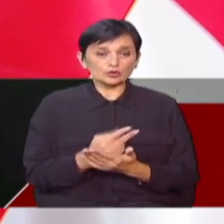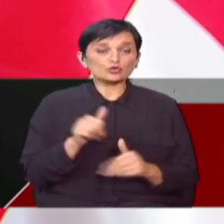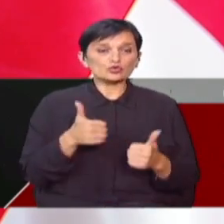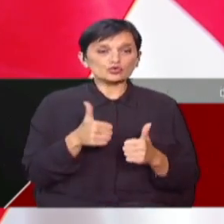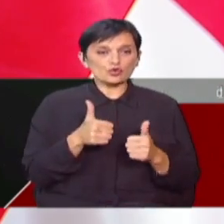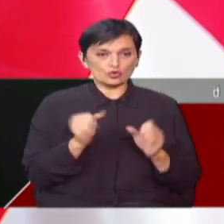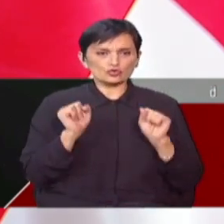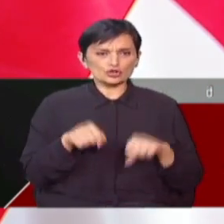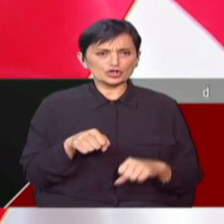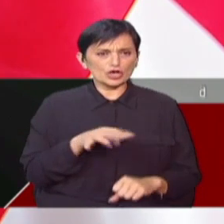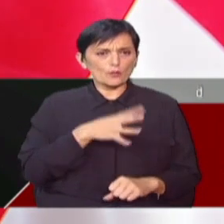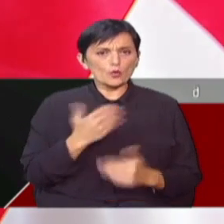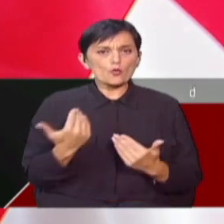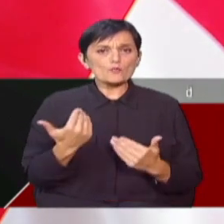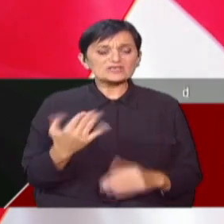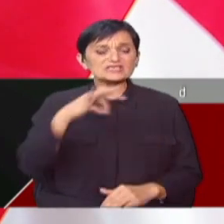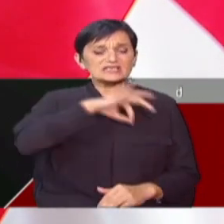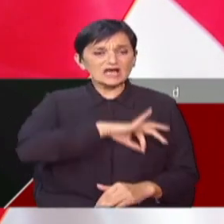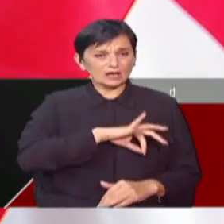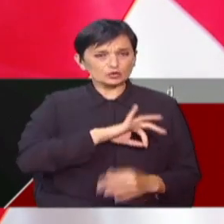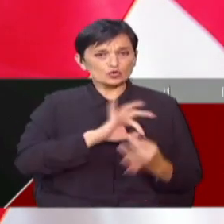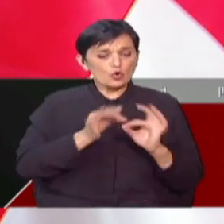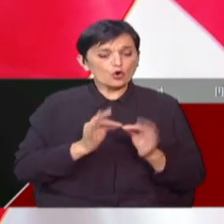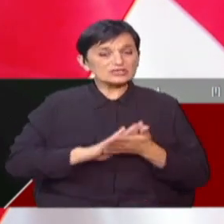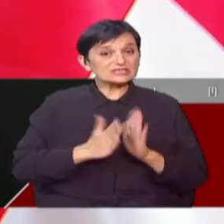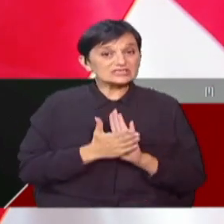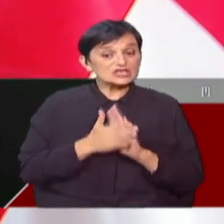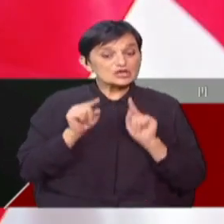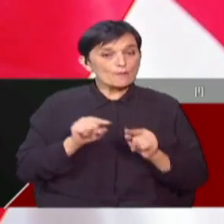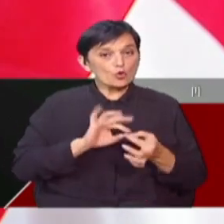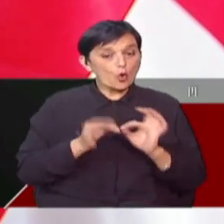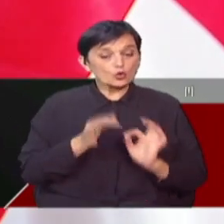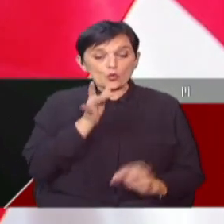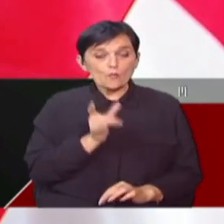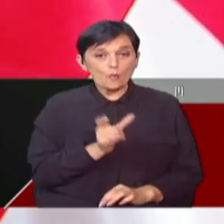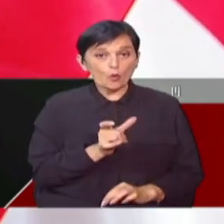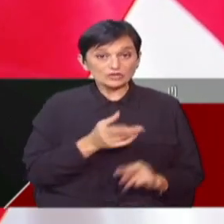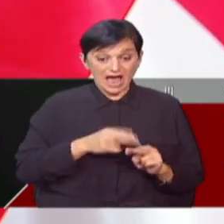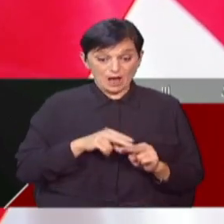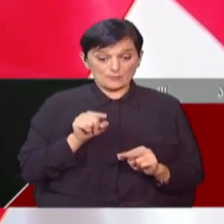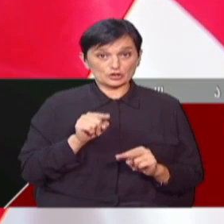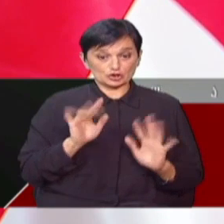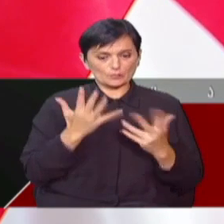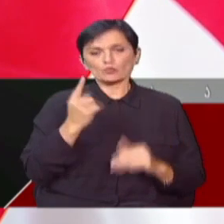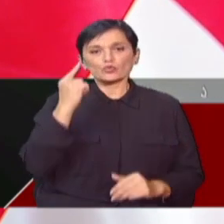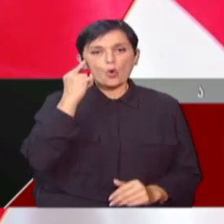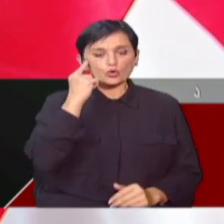როგორ შეიძლება ყოფილიყო მისთვის ხელსაყრელი იმ კონკრეტულ სიტუაციაში და იმ კონკრეტულ მომენტში. მგონია ამ შემთხვევაში, რომ მისი